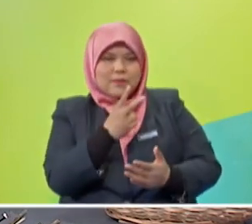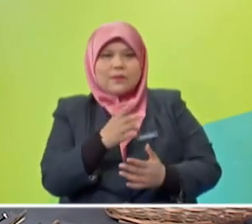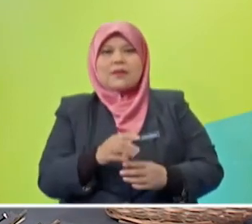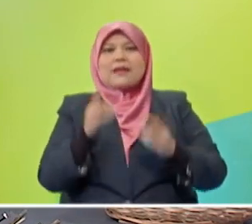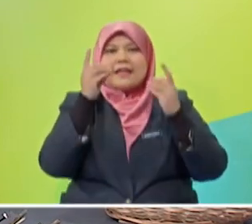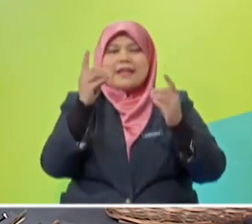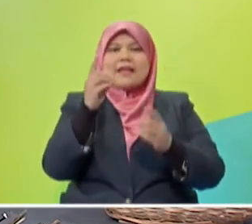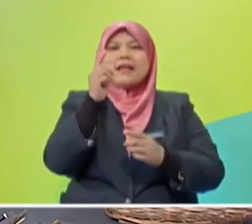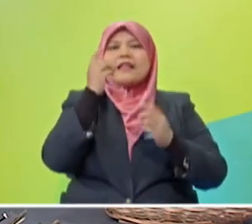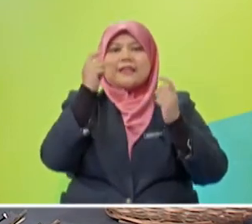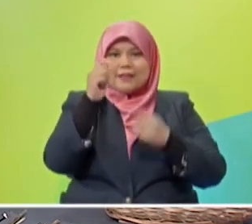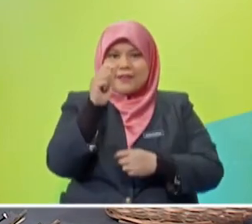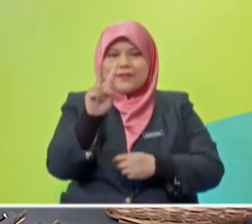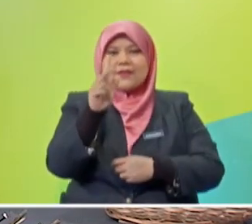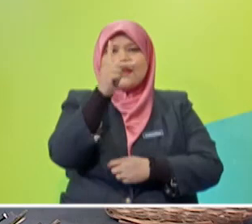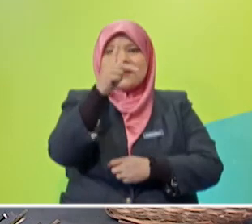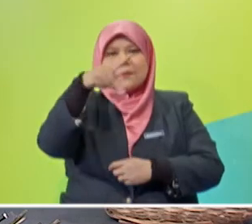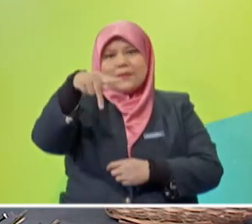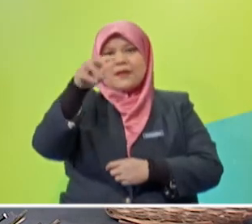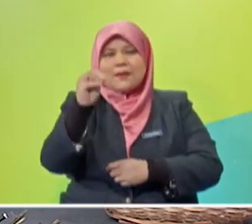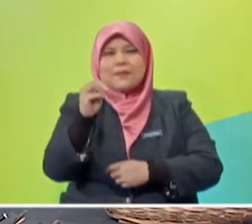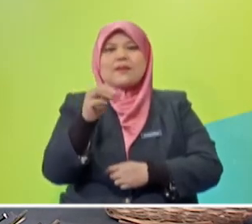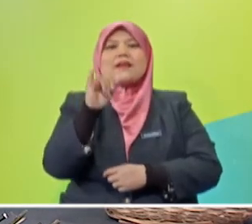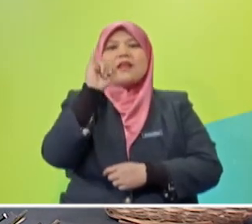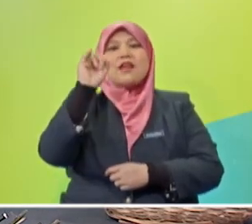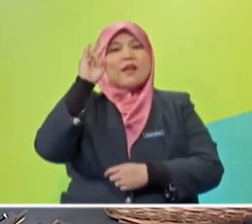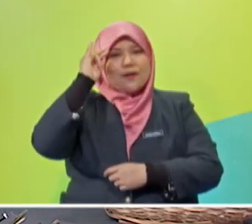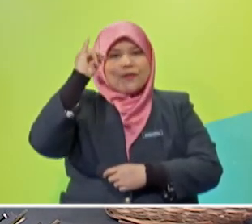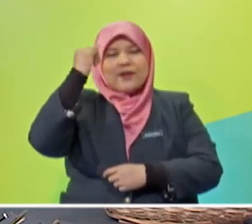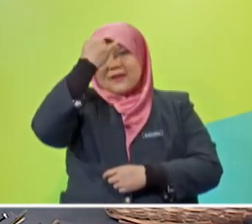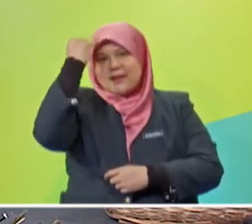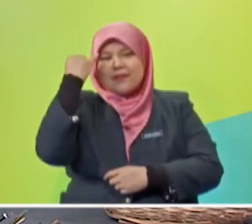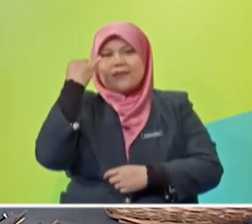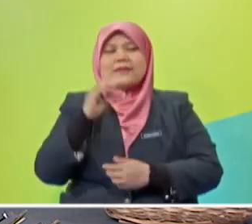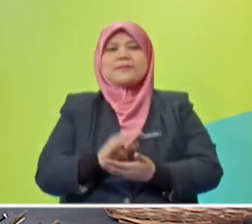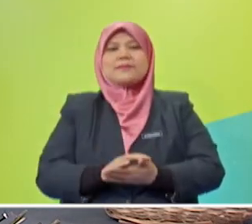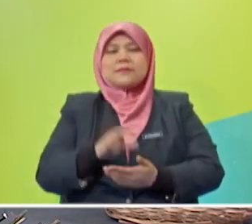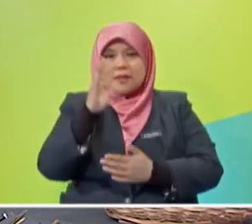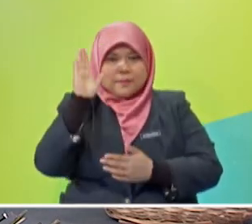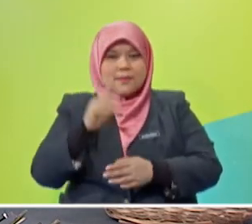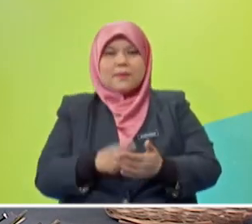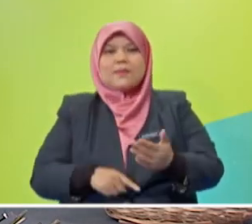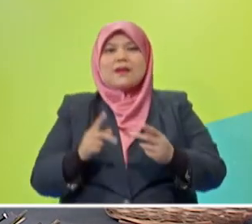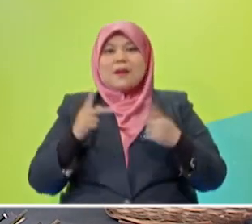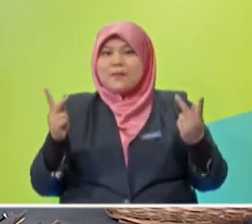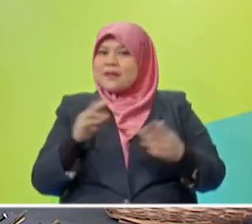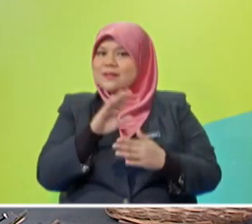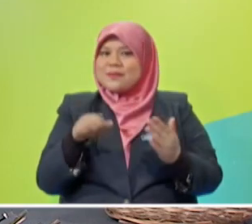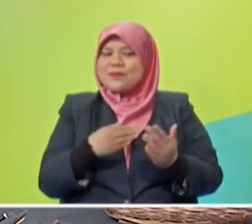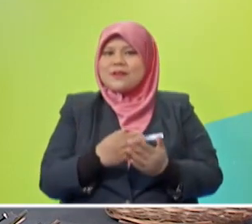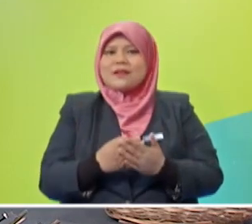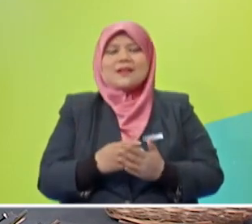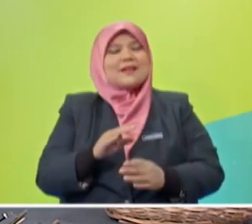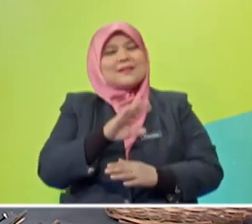TV KPM bersama saya pengacara anda Irfan Syahmi. Apa khabar semua yang menonton? Irfan doakan agar semua dalam keadaan